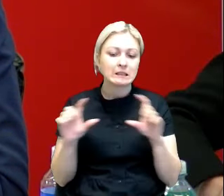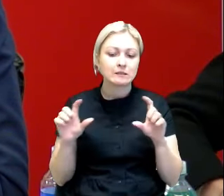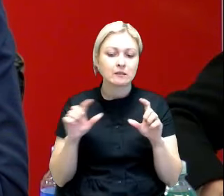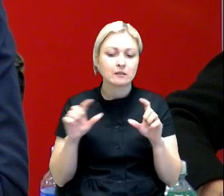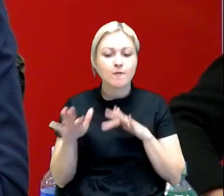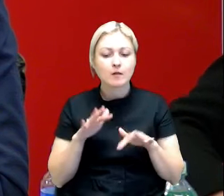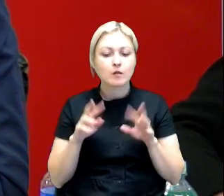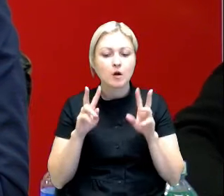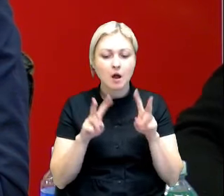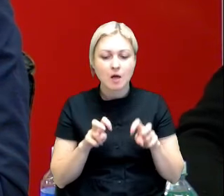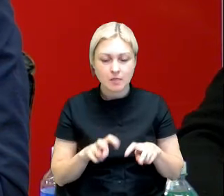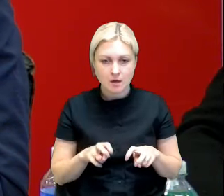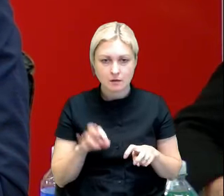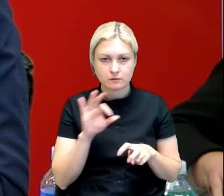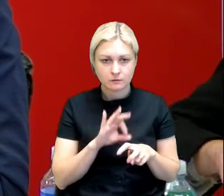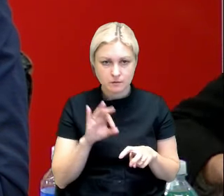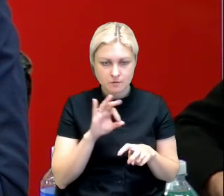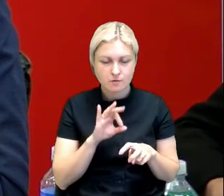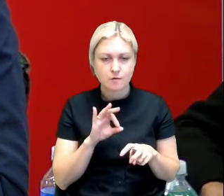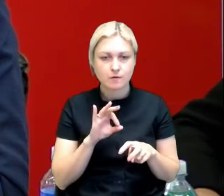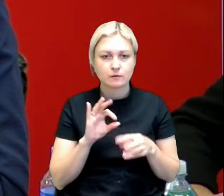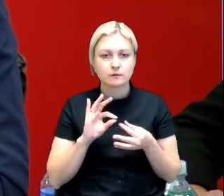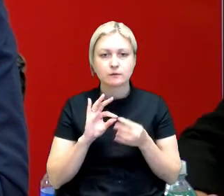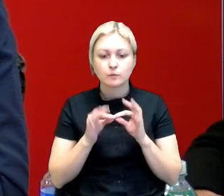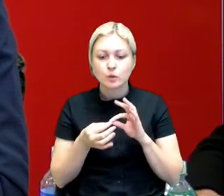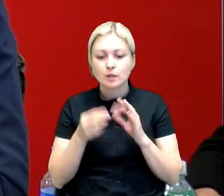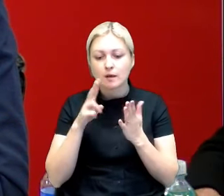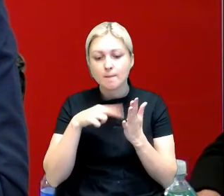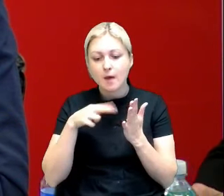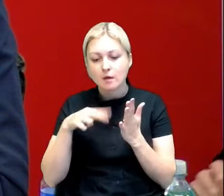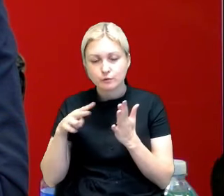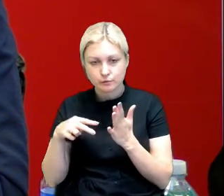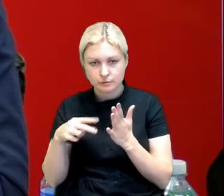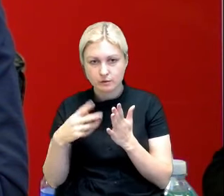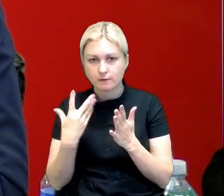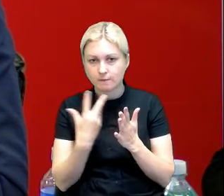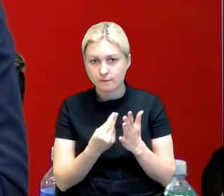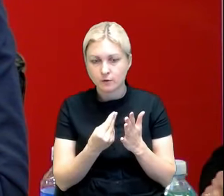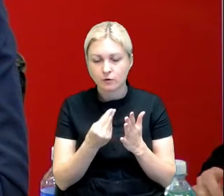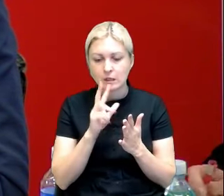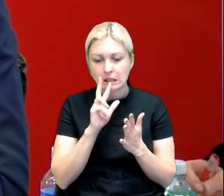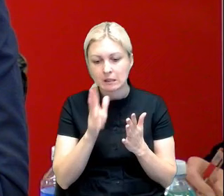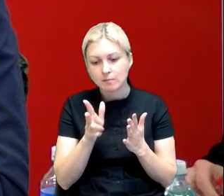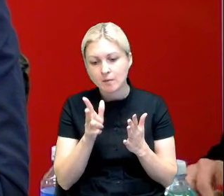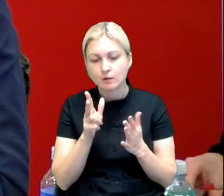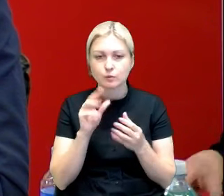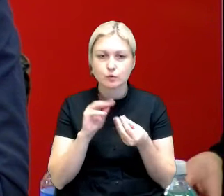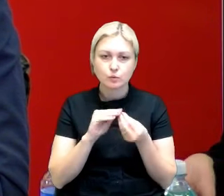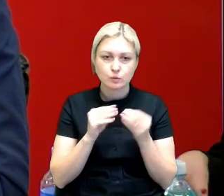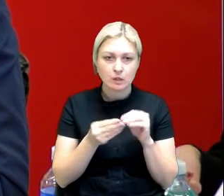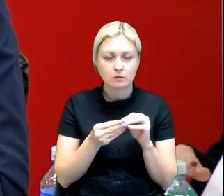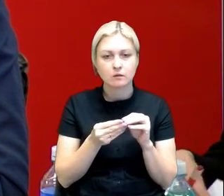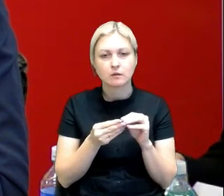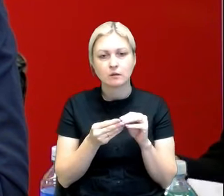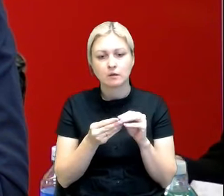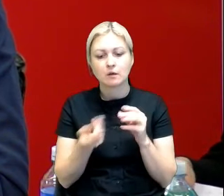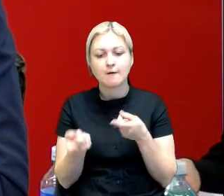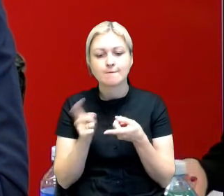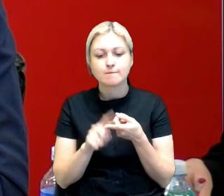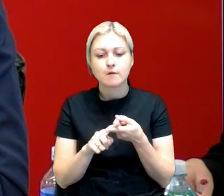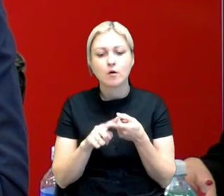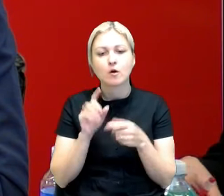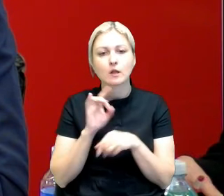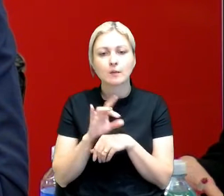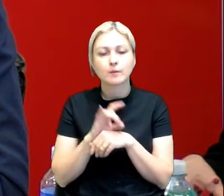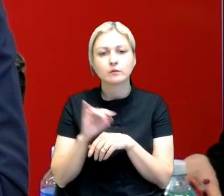analizę detaliai peržiūrėjus trimetę sutartį pagal kurią klaipėdos id kasmet